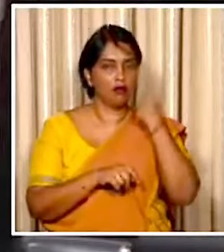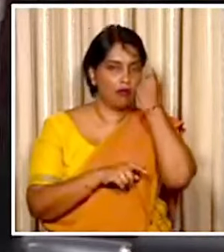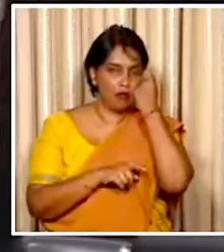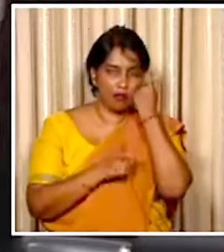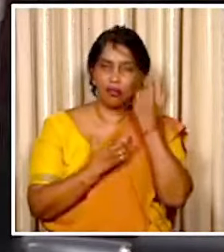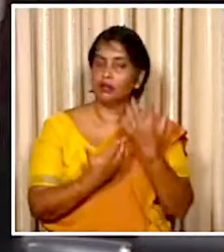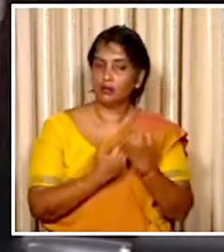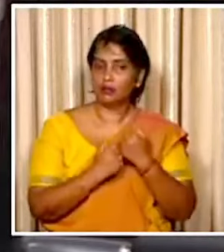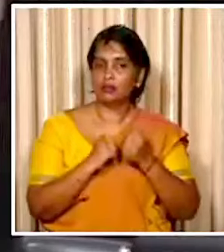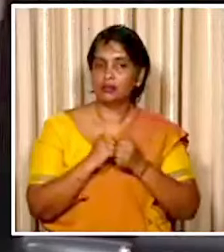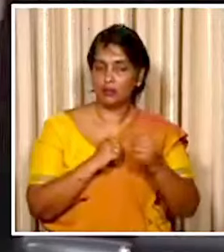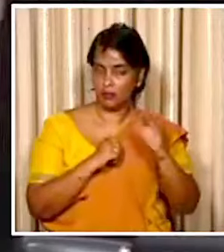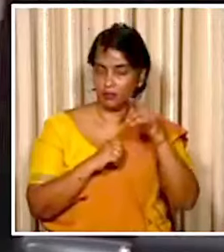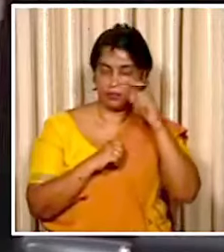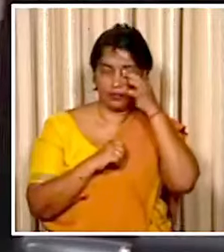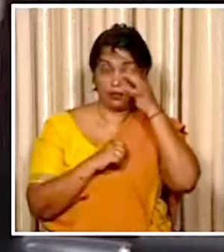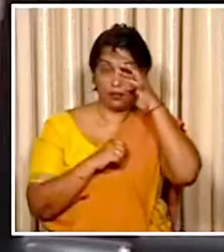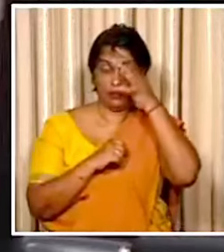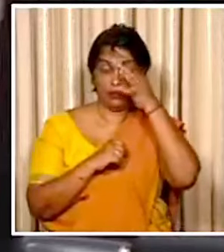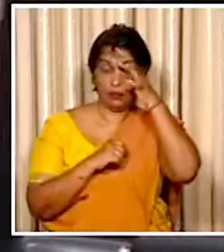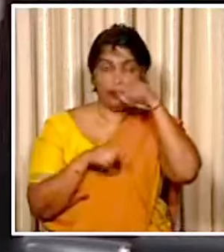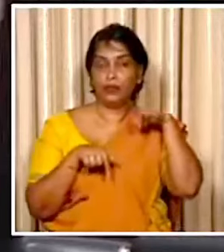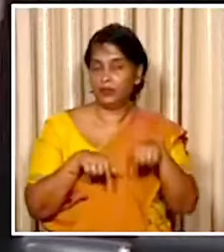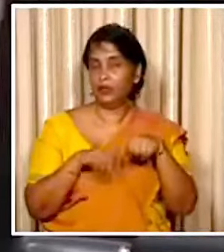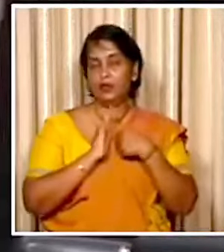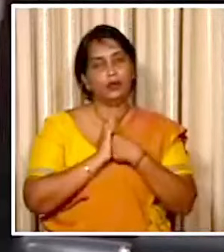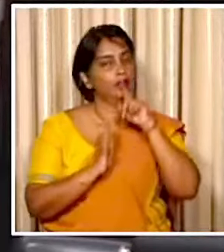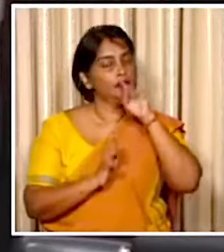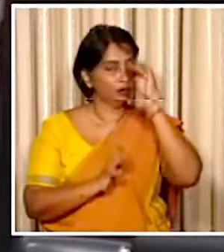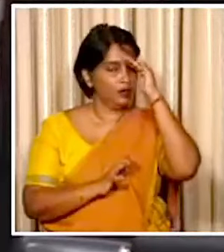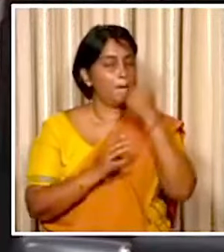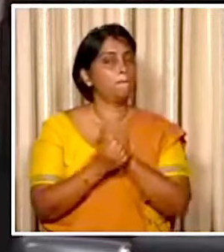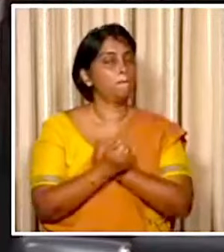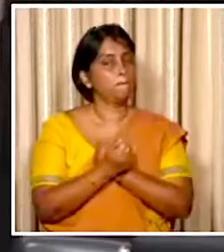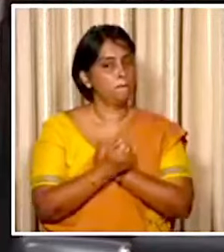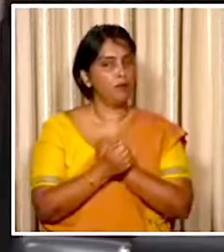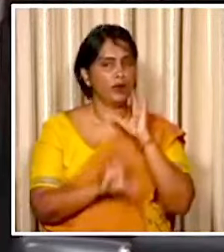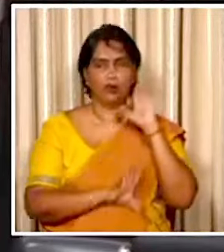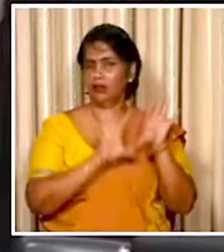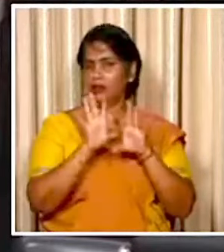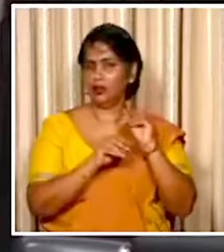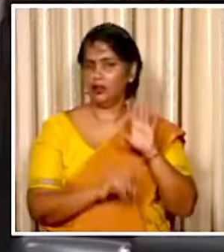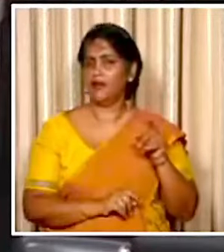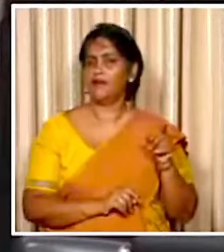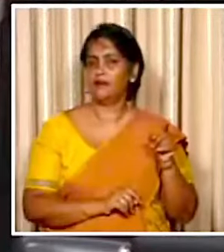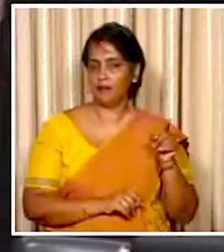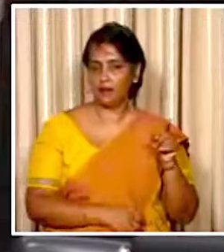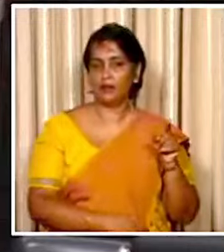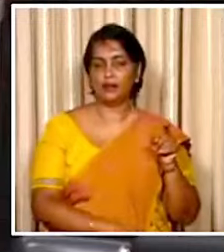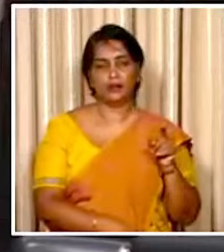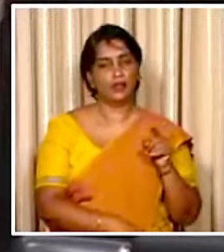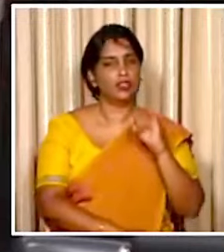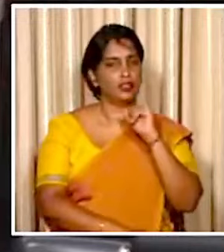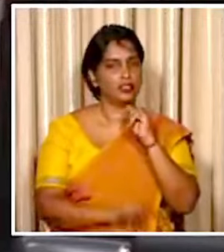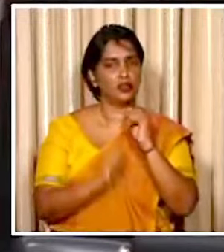ගන්න කටයුතු කිරීම පිළිබඳව දැනට ගරු කථානායකතුමනි පොලිසියට යම් තොරතුරු ලැබිලා තියෙනවා යම්